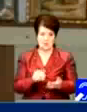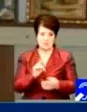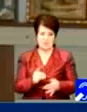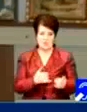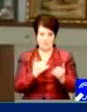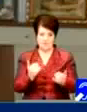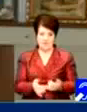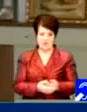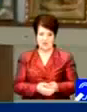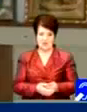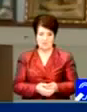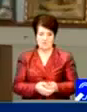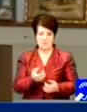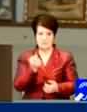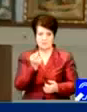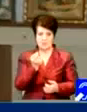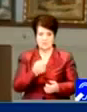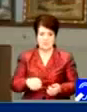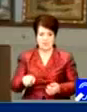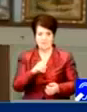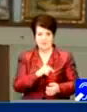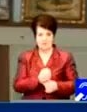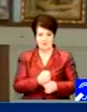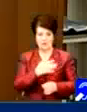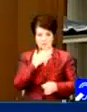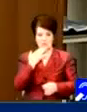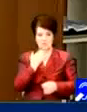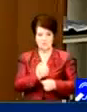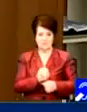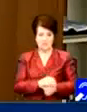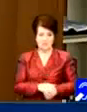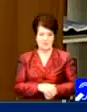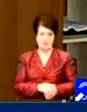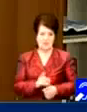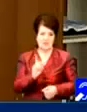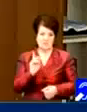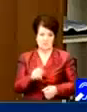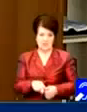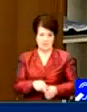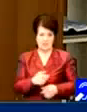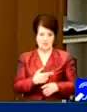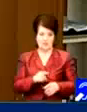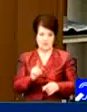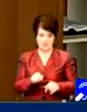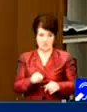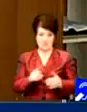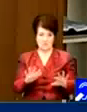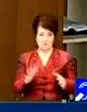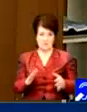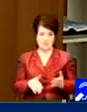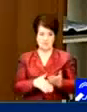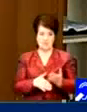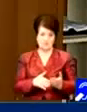oferim. Credem că din puținul fiecăruia se face mult în ceruri. De aceea, pentru aceste momente, e nevoie de